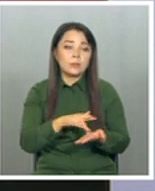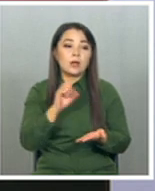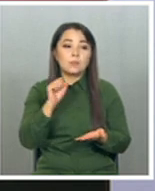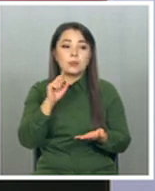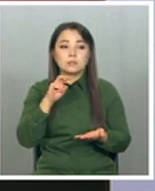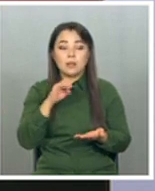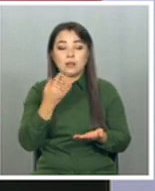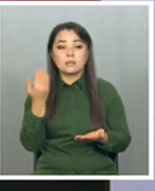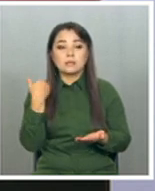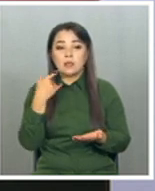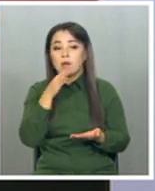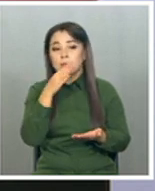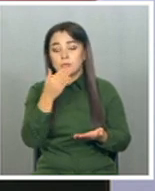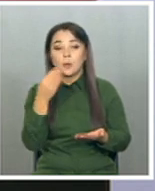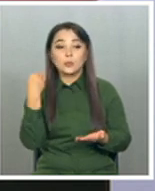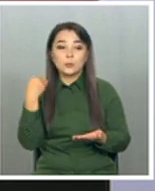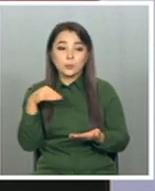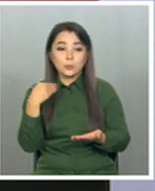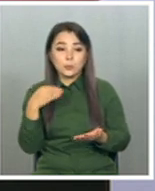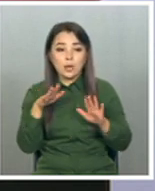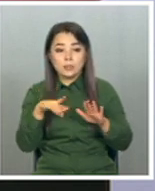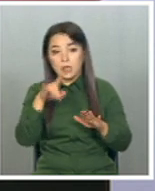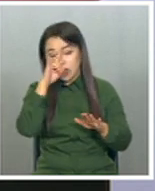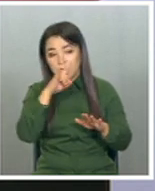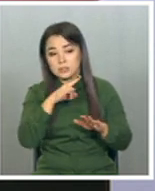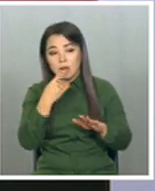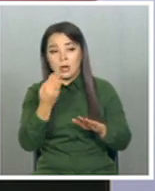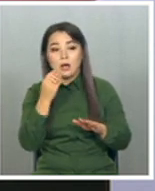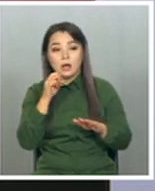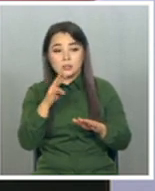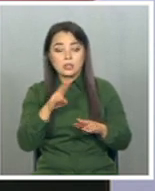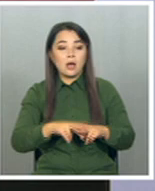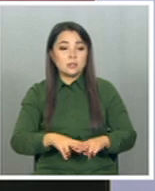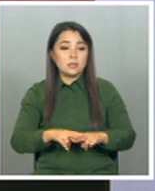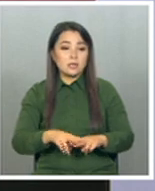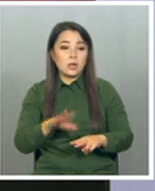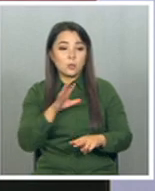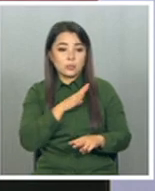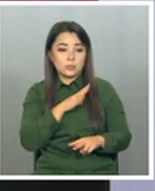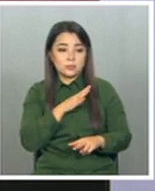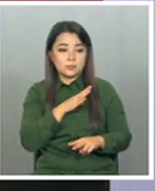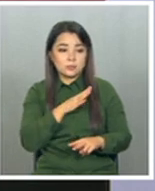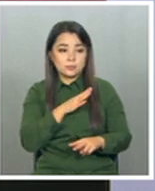Абылайдың кезінде Түркістан қазақ хандығының астанасы болды.